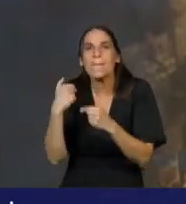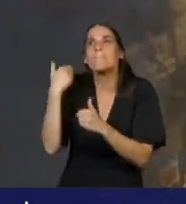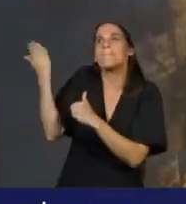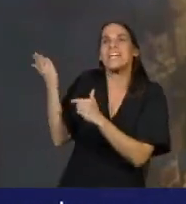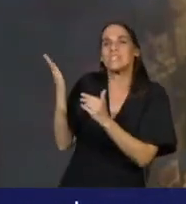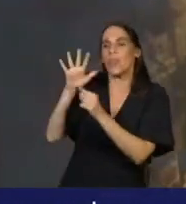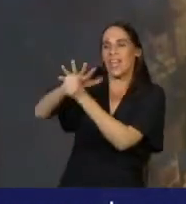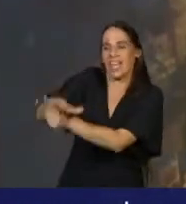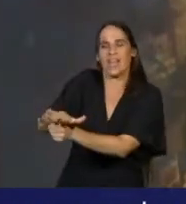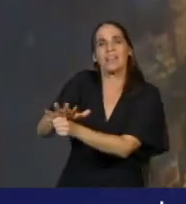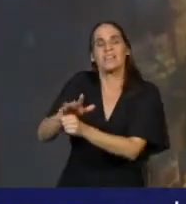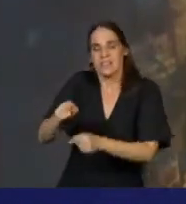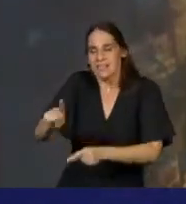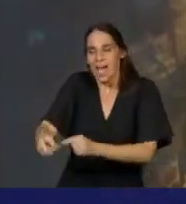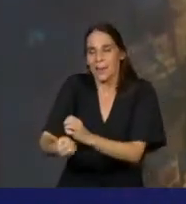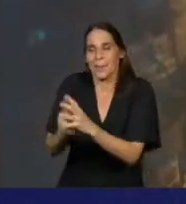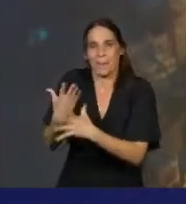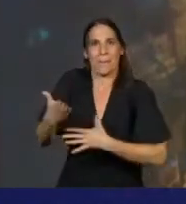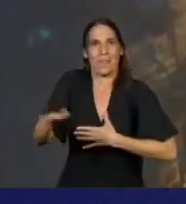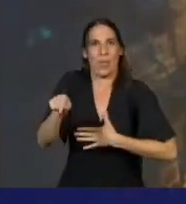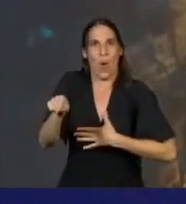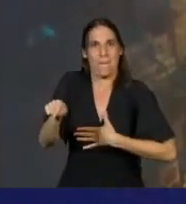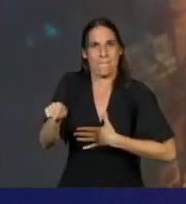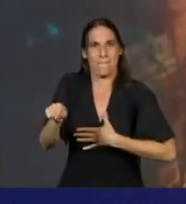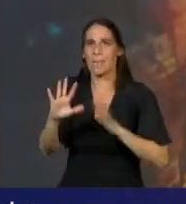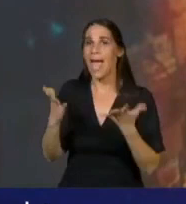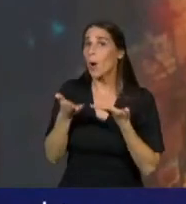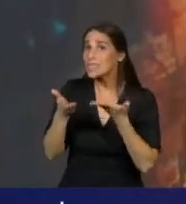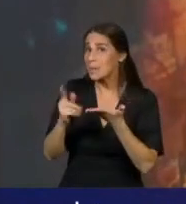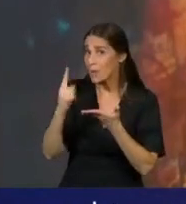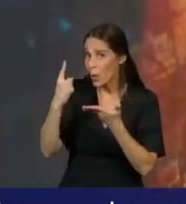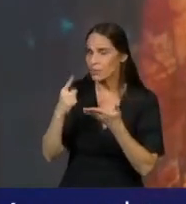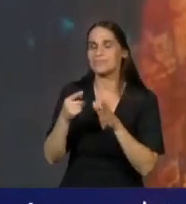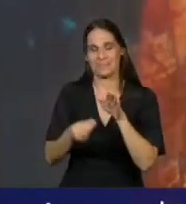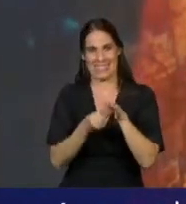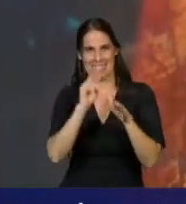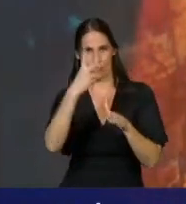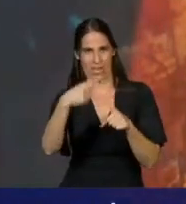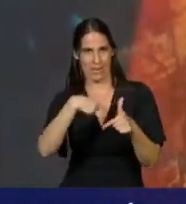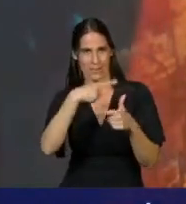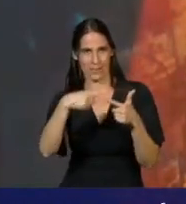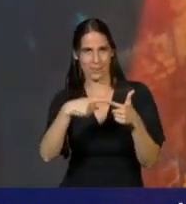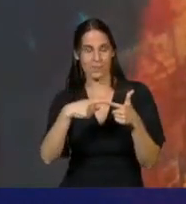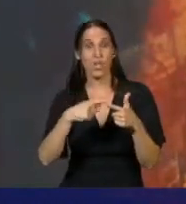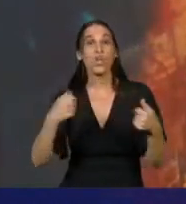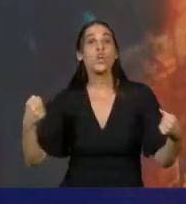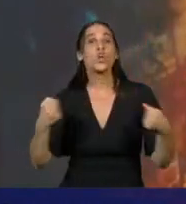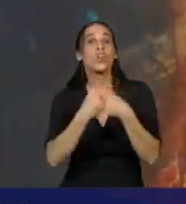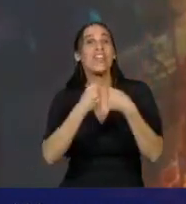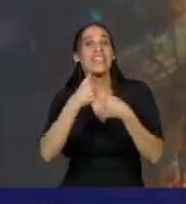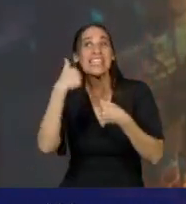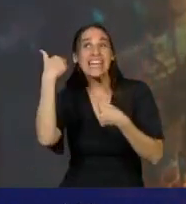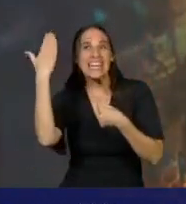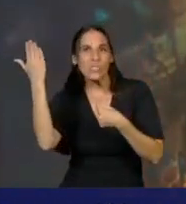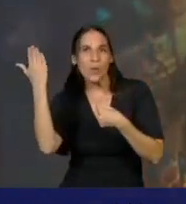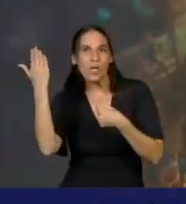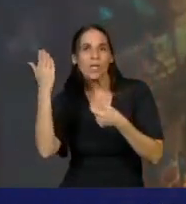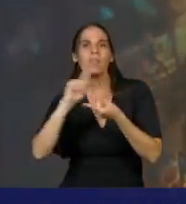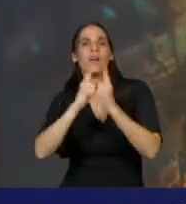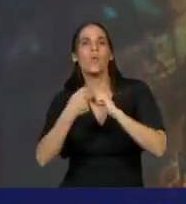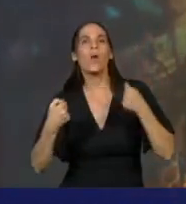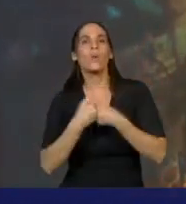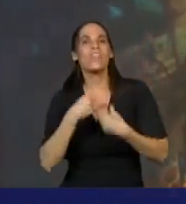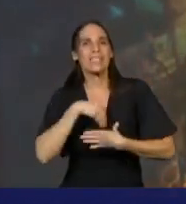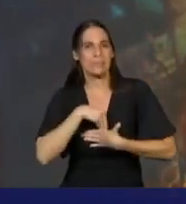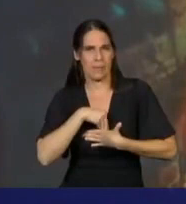מבפנים. אז איך עוזרים לו לקרות? הנה הטיפ השני. תהפכו קונפליקט חיצוני בחזרה לקונפליקט פנימי.